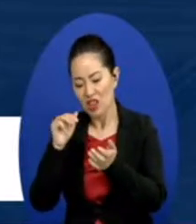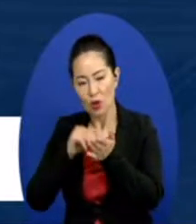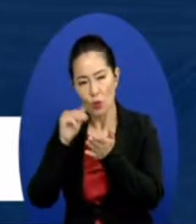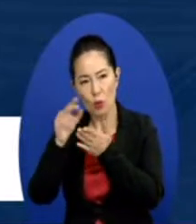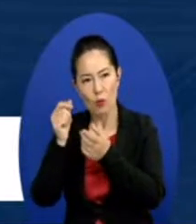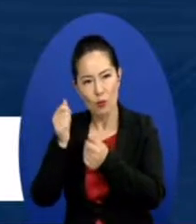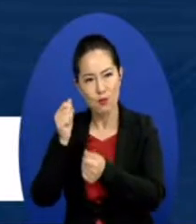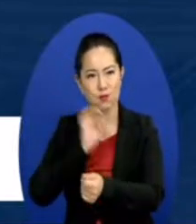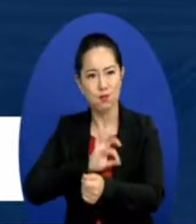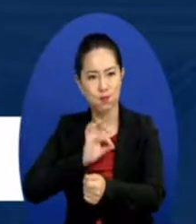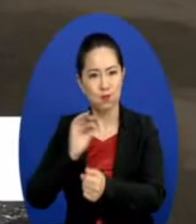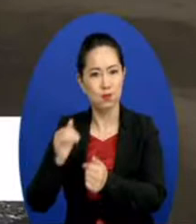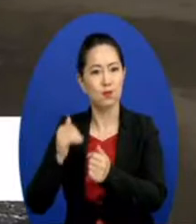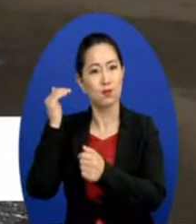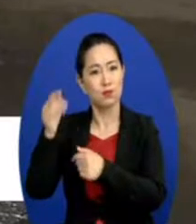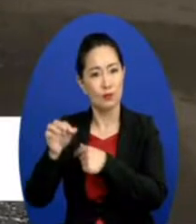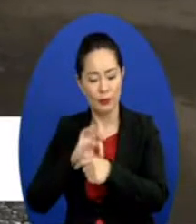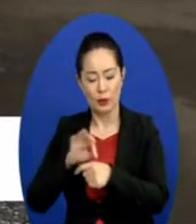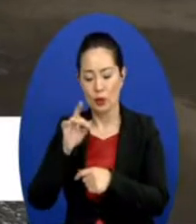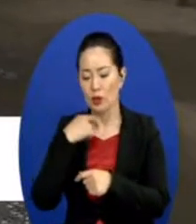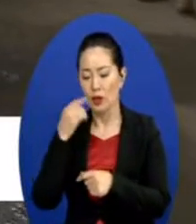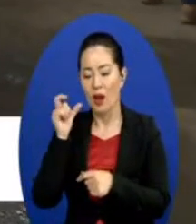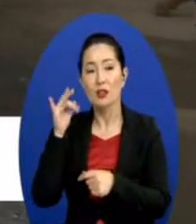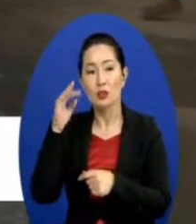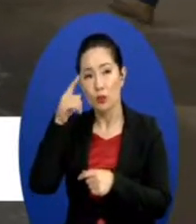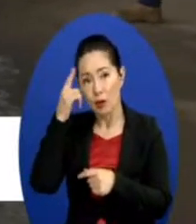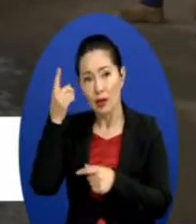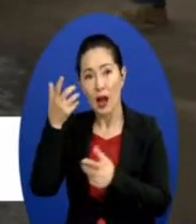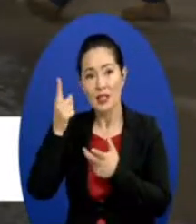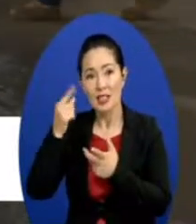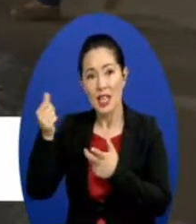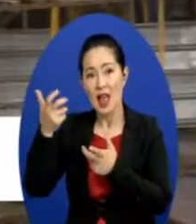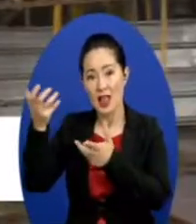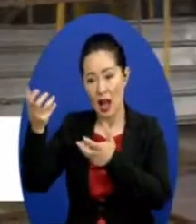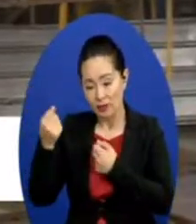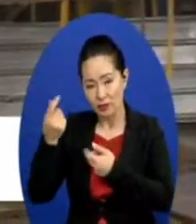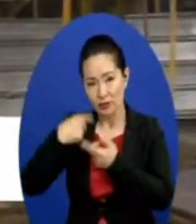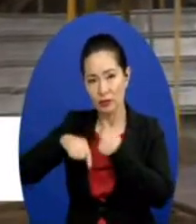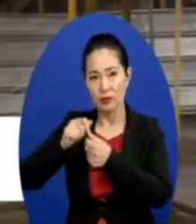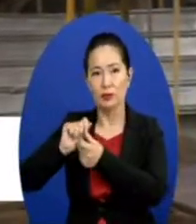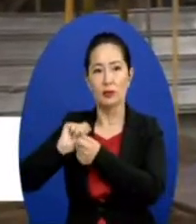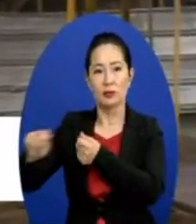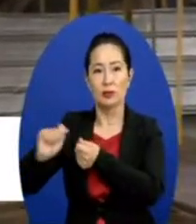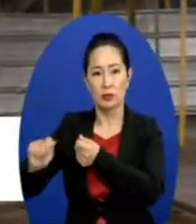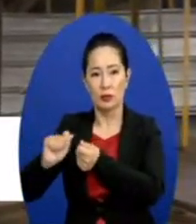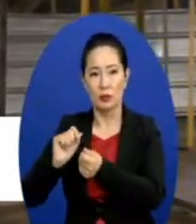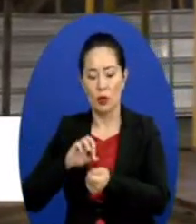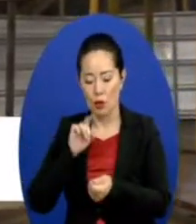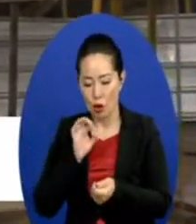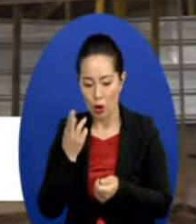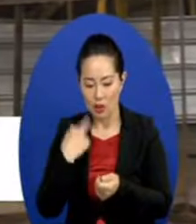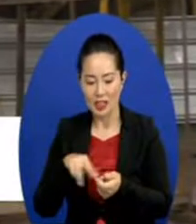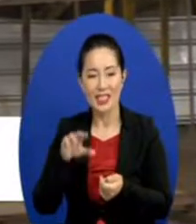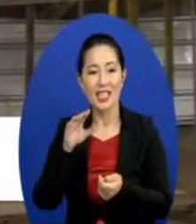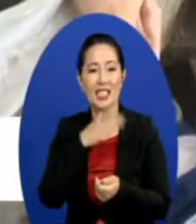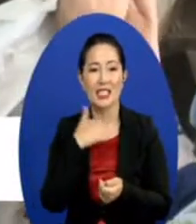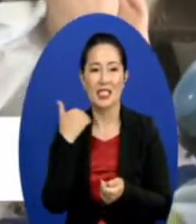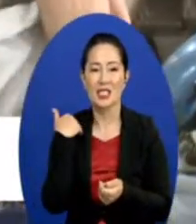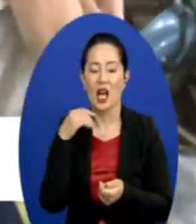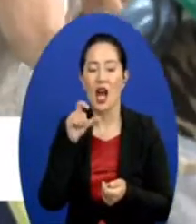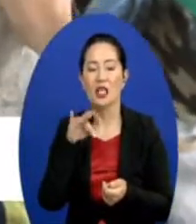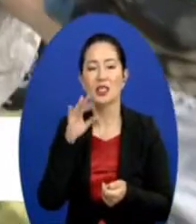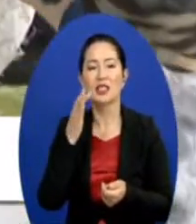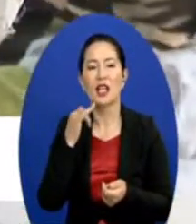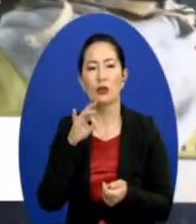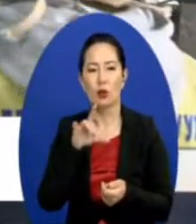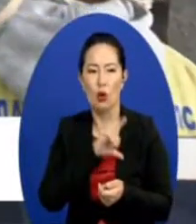борлуулалт хийсэн байна. Ингэснээр толгой компани болох Эрдэнэс Монголоос авсан зээлийн төлбөрийг багдуулан ордыг эзэмшигч Эрдэнэс Сийлүүр Resource